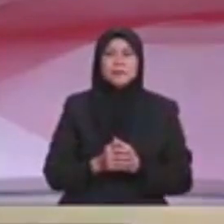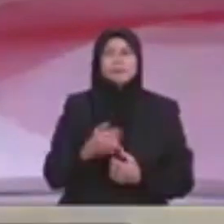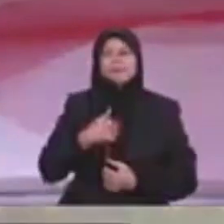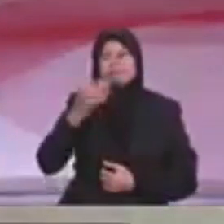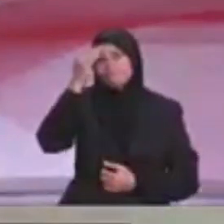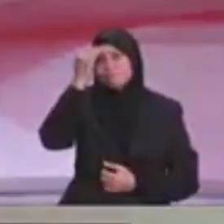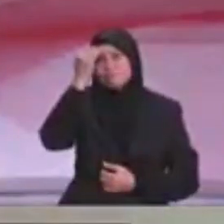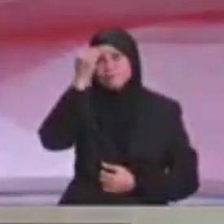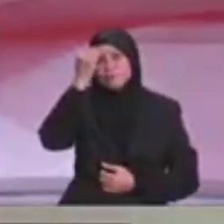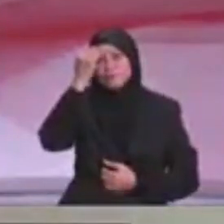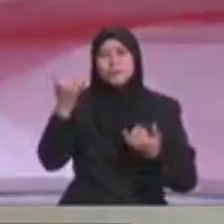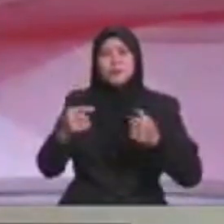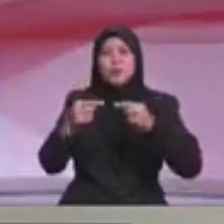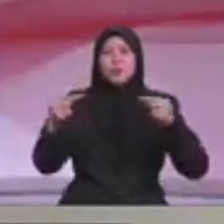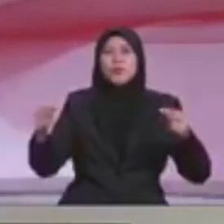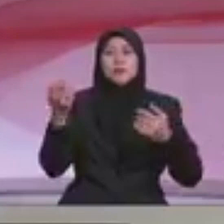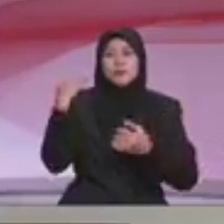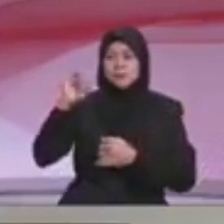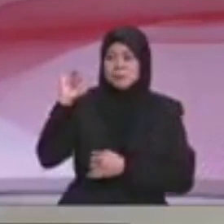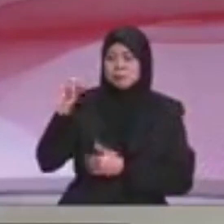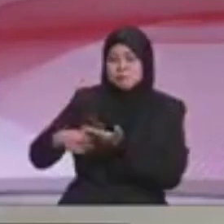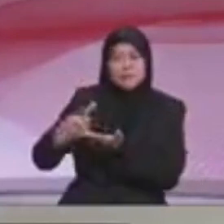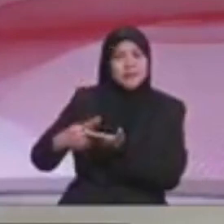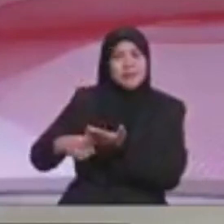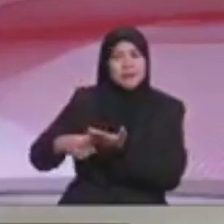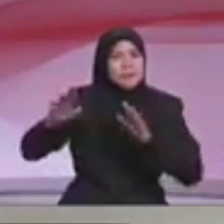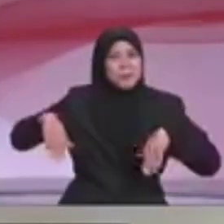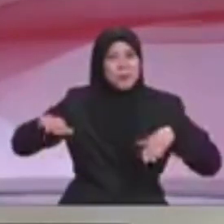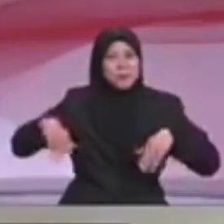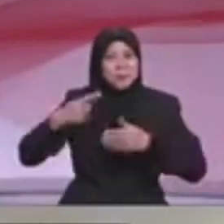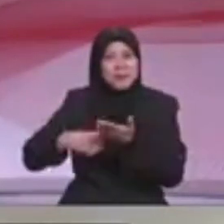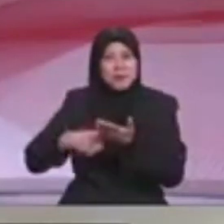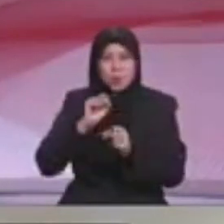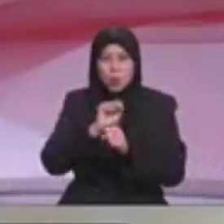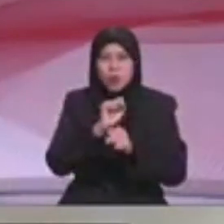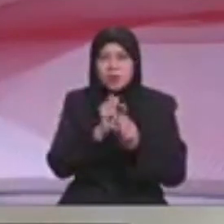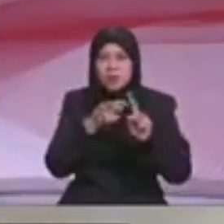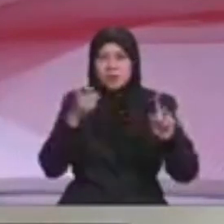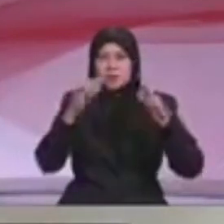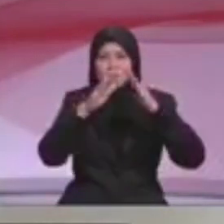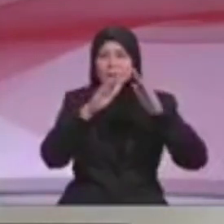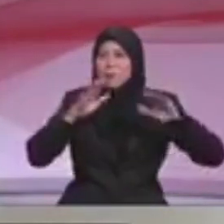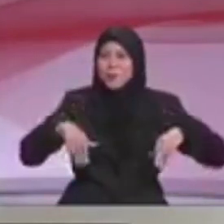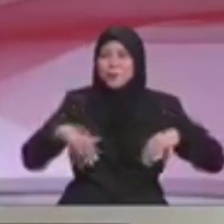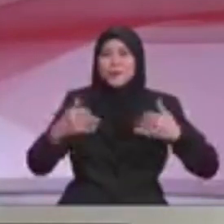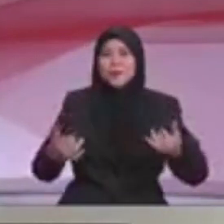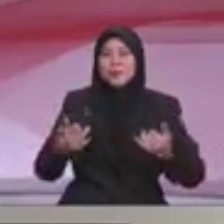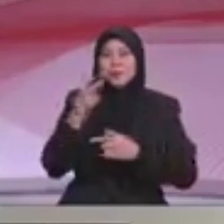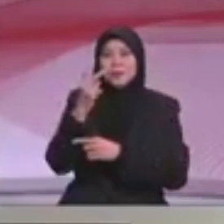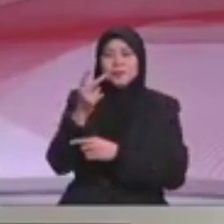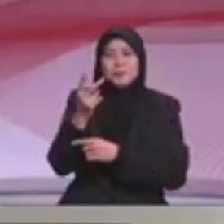saya tahu keputusan kita bincang semalam, kita tak bincang lagi tentang work from home. Kalau kita tengok sekarang